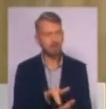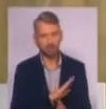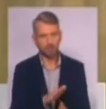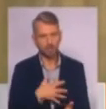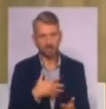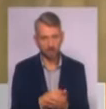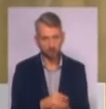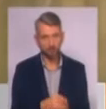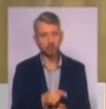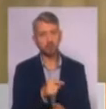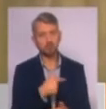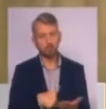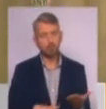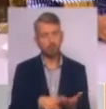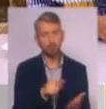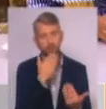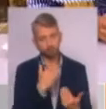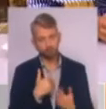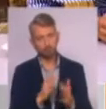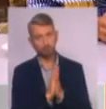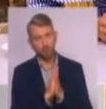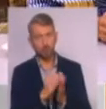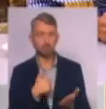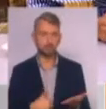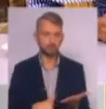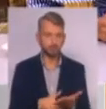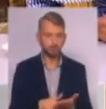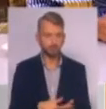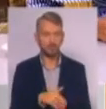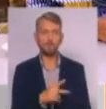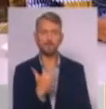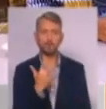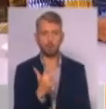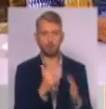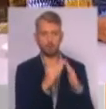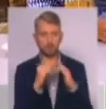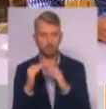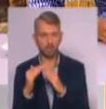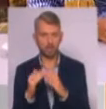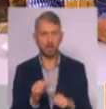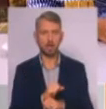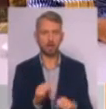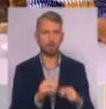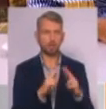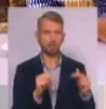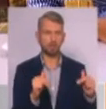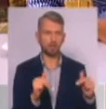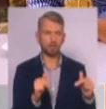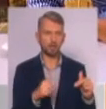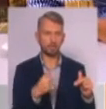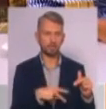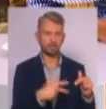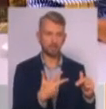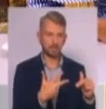допомагаємо їм, вони до нас звертаються. І ось в мене в трьох будинках героїв Дніпра,